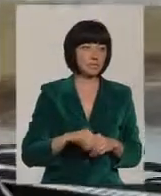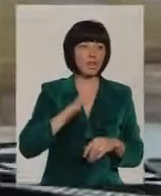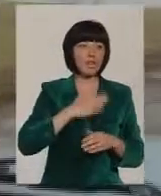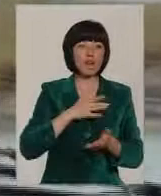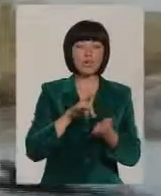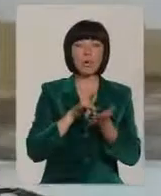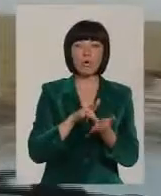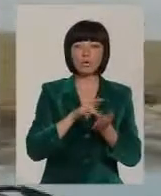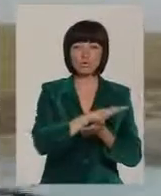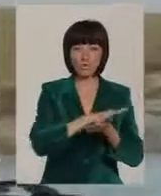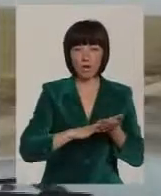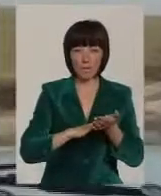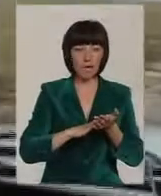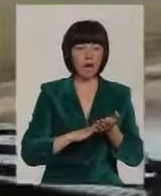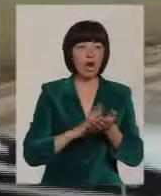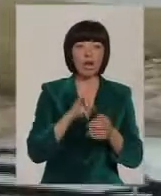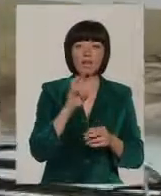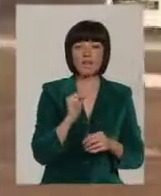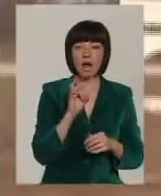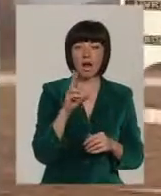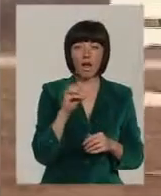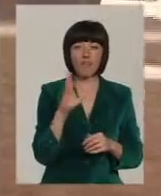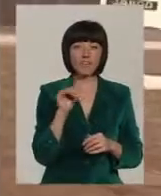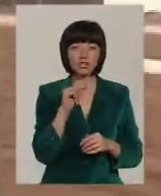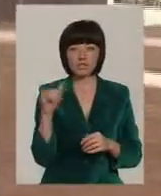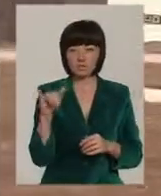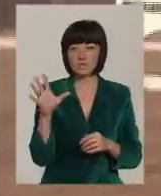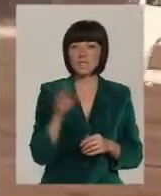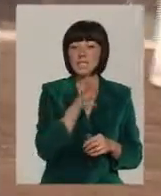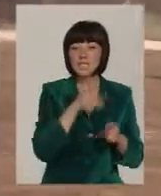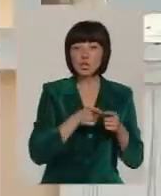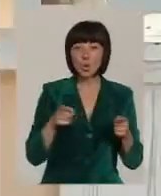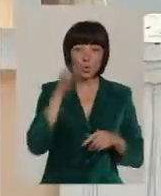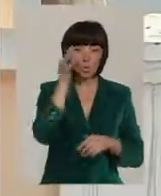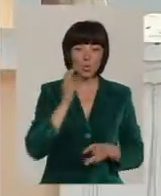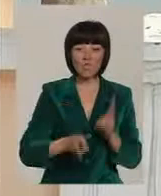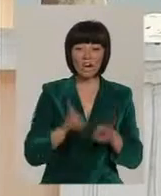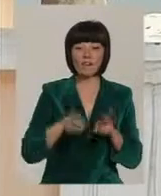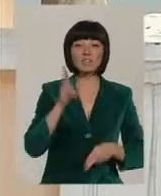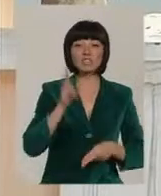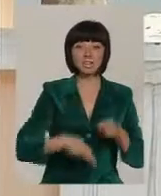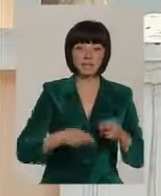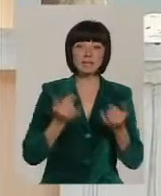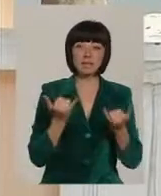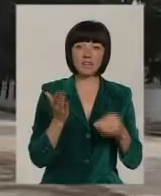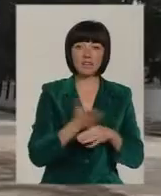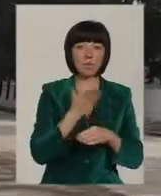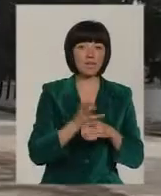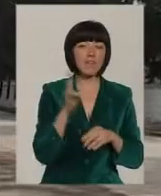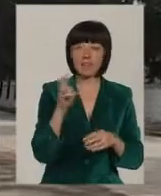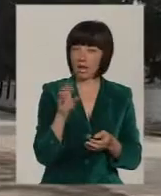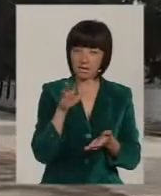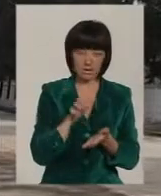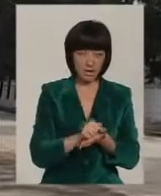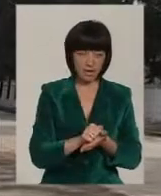Наша подорож триває. Ми приїжджаємо у Наркевичі. Сезон цукроваріння давно скінчився. Завод зараз виробництвом не